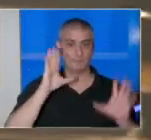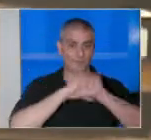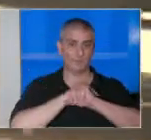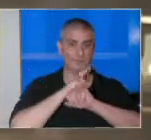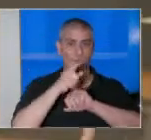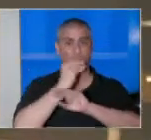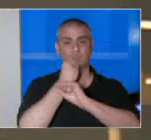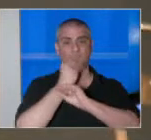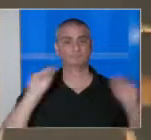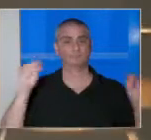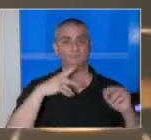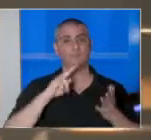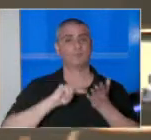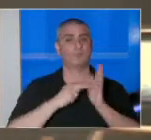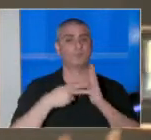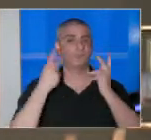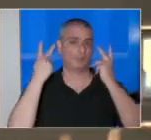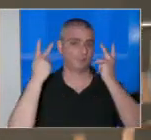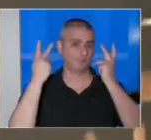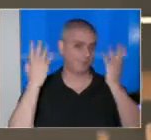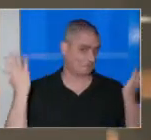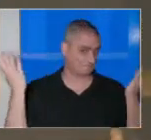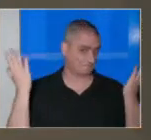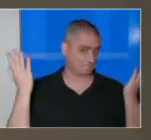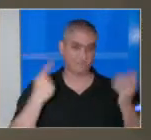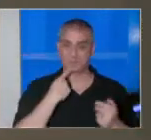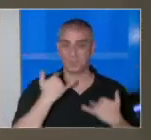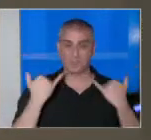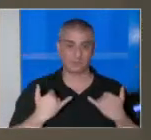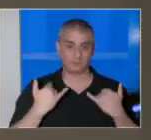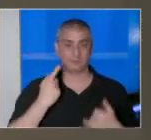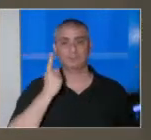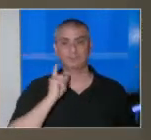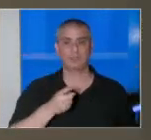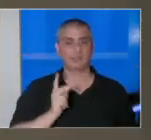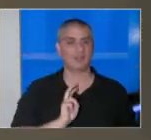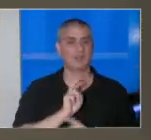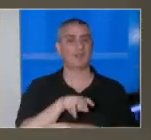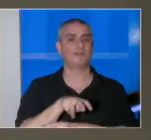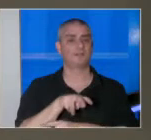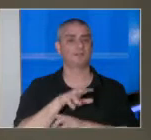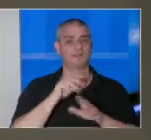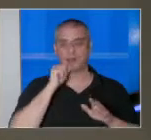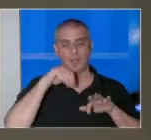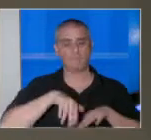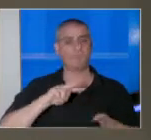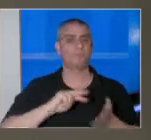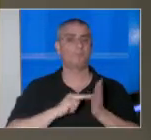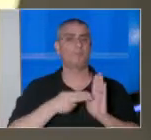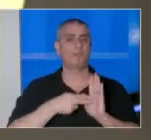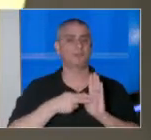בערב ימסור הצהרה פוליטית חשובה. הוא אומר בעת הזו צריך לקפוץ מה שנקרא למים הפוליטיים